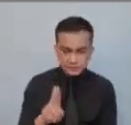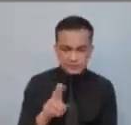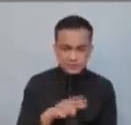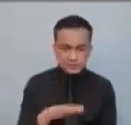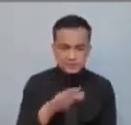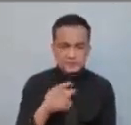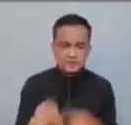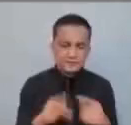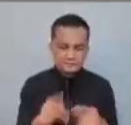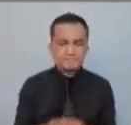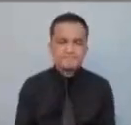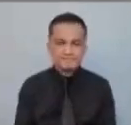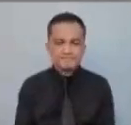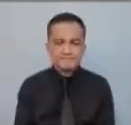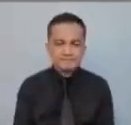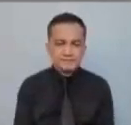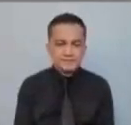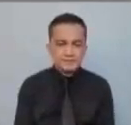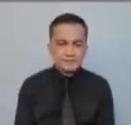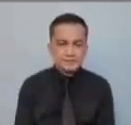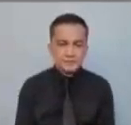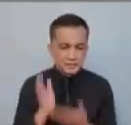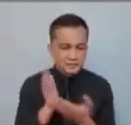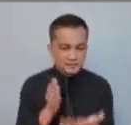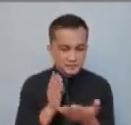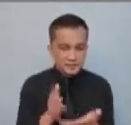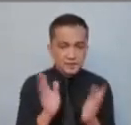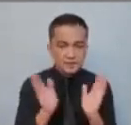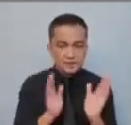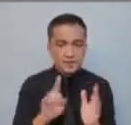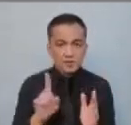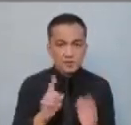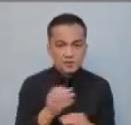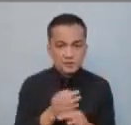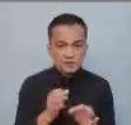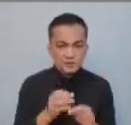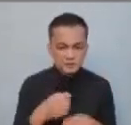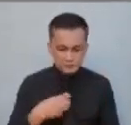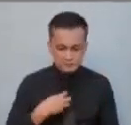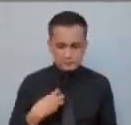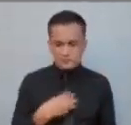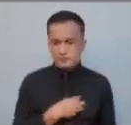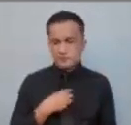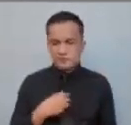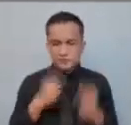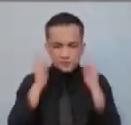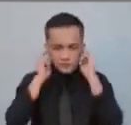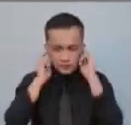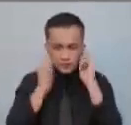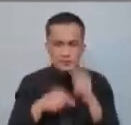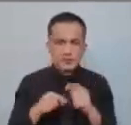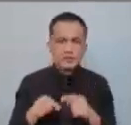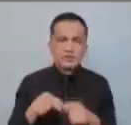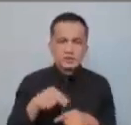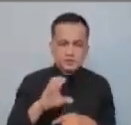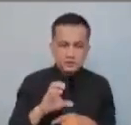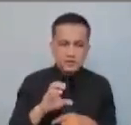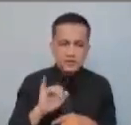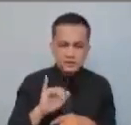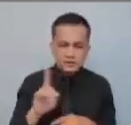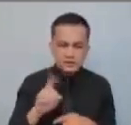mamamayan. Kabilang sa mga inihatid nilang serbisyo ang libreng medical services, Q-Citizen ID registration,